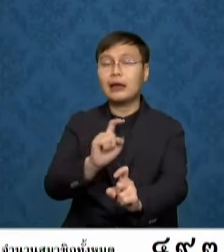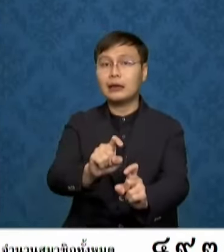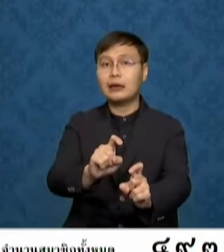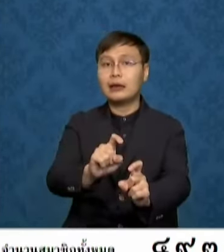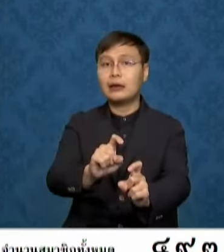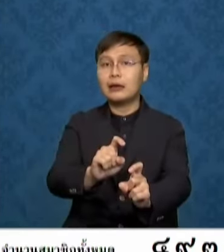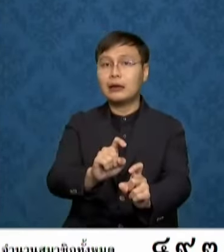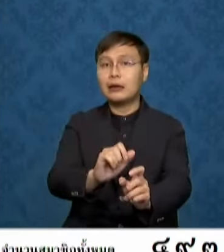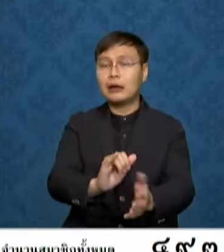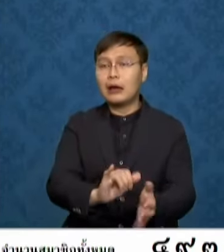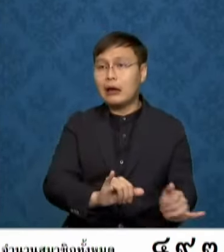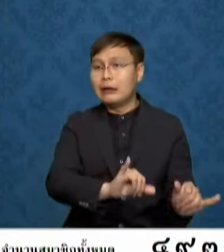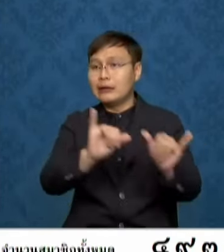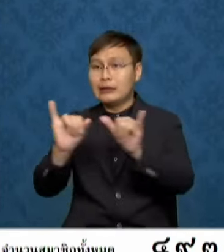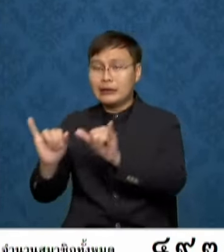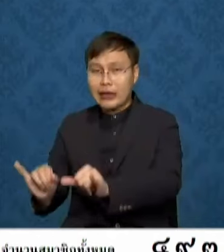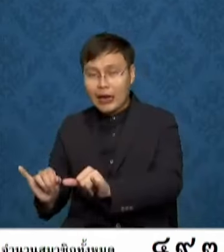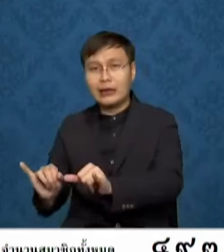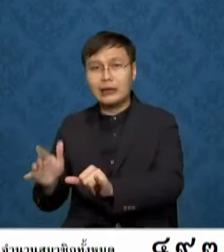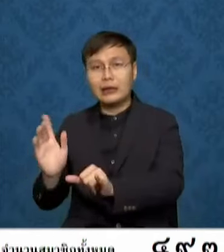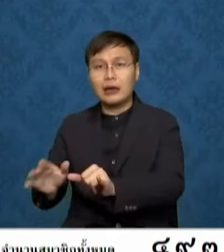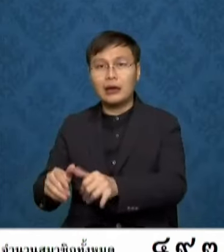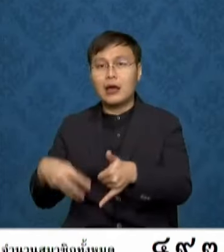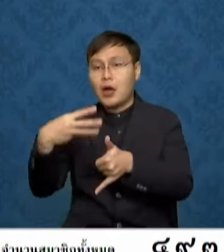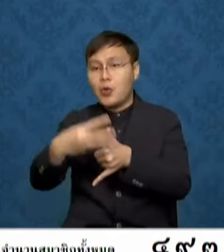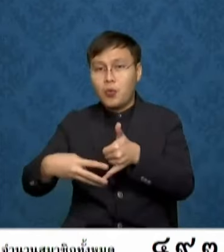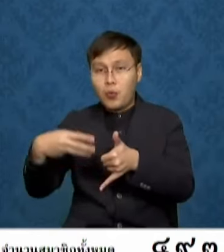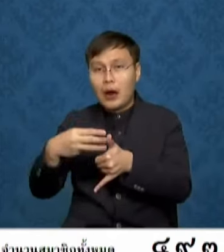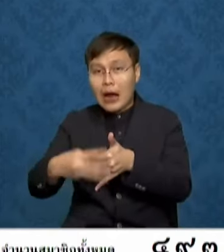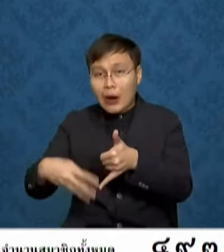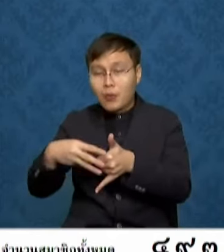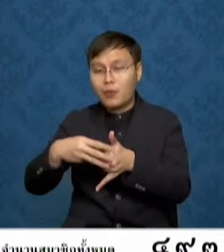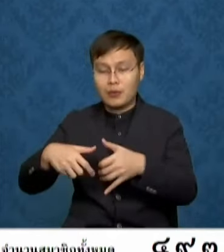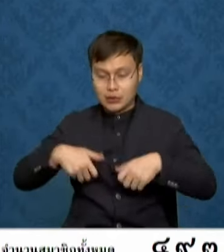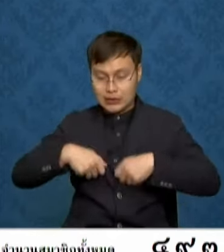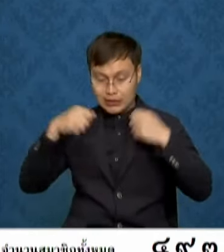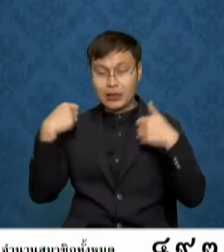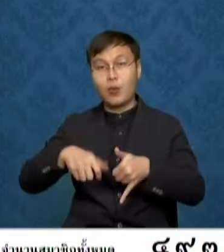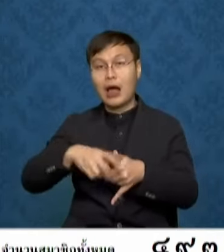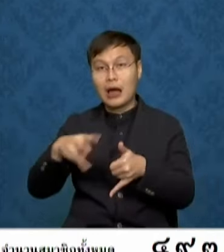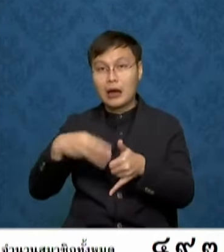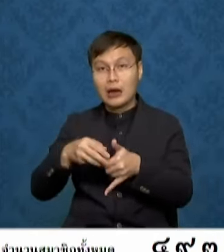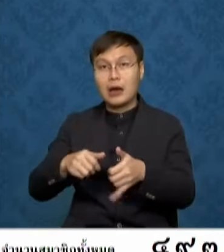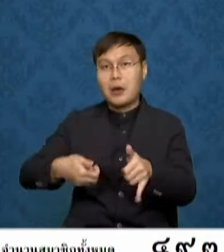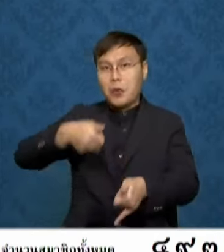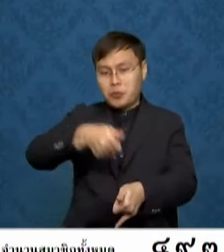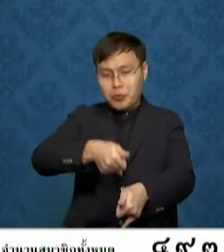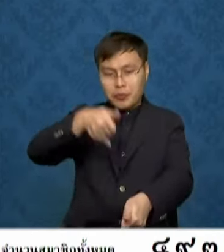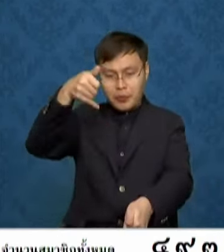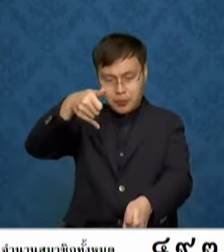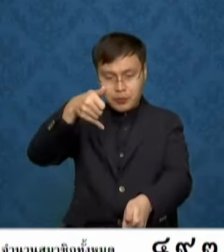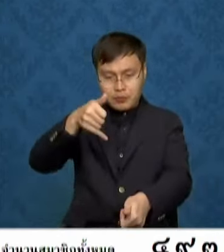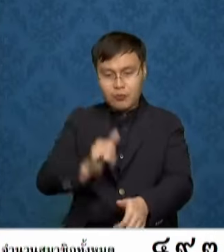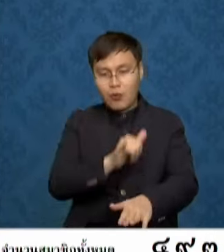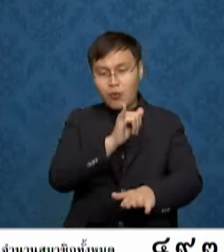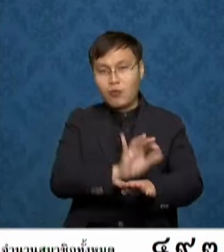ย้ายผู้ชุมนุมให้ถอดเสื้อมัดมือไพร่หลังแล้วขึ้นไปนอนซ้อนกันบนรถทหาร 3-4 4ชั้นเดินทางจากสพอ